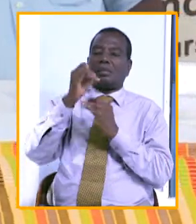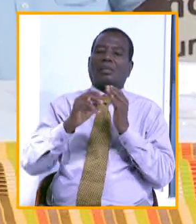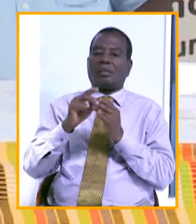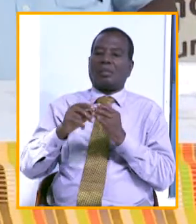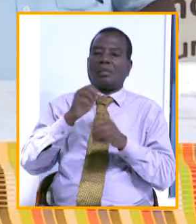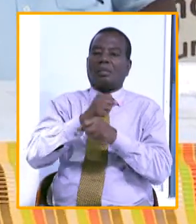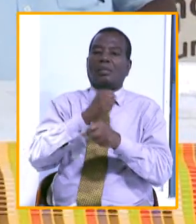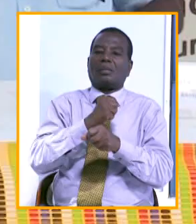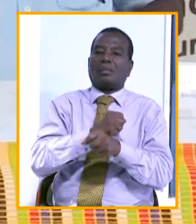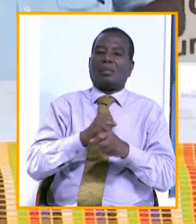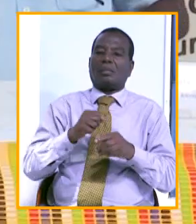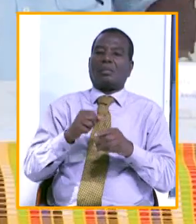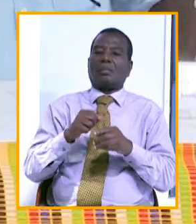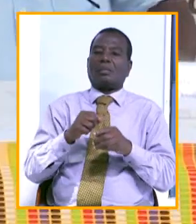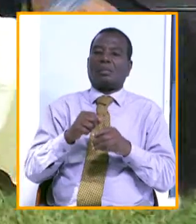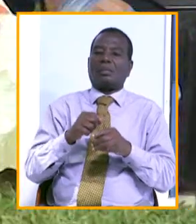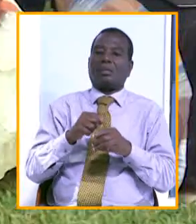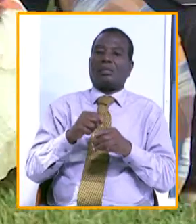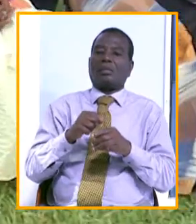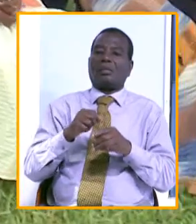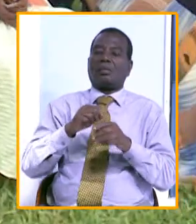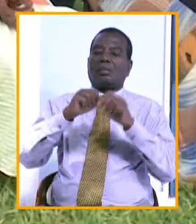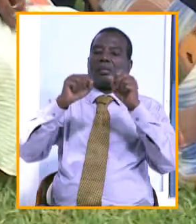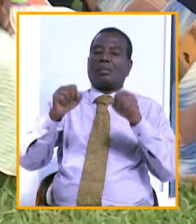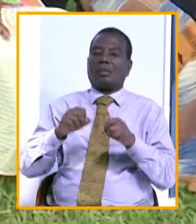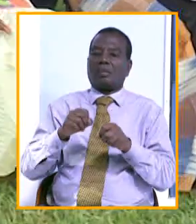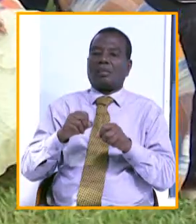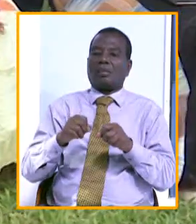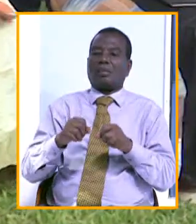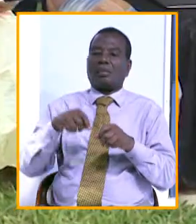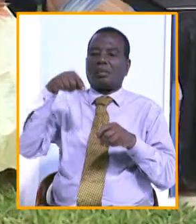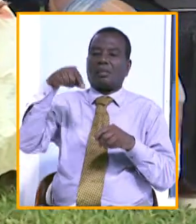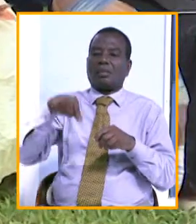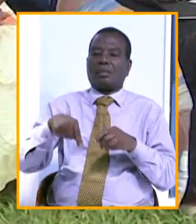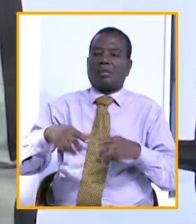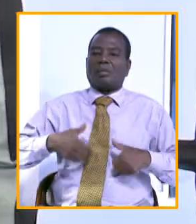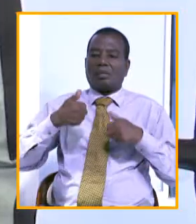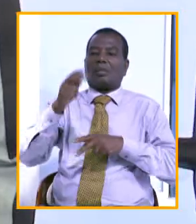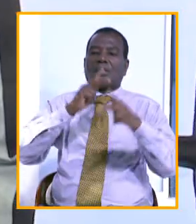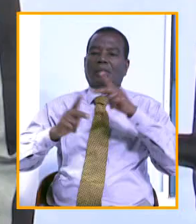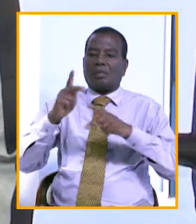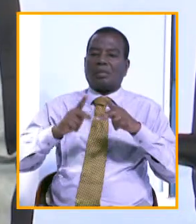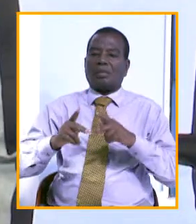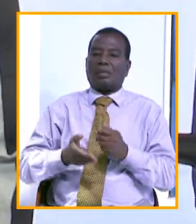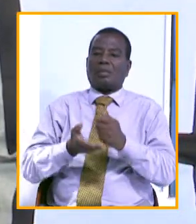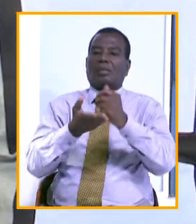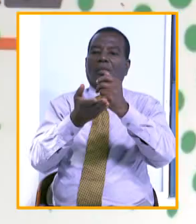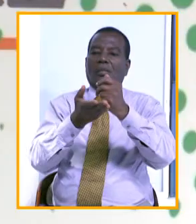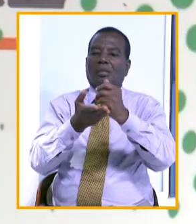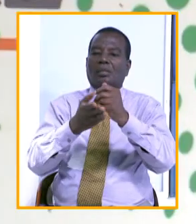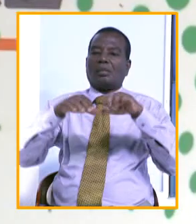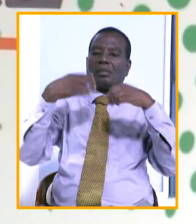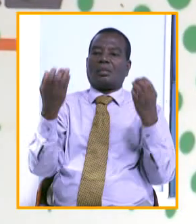de marketing social AIMAS, une structure qui intervient dans le domaine de la santé publique, accompagne le